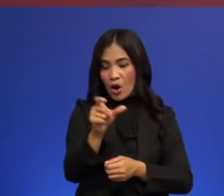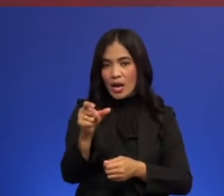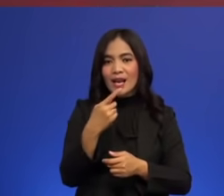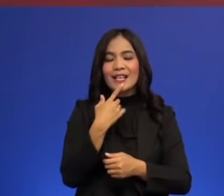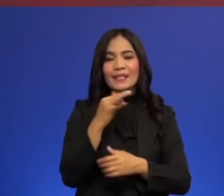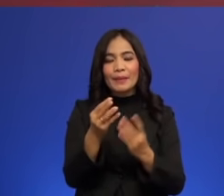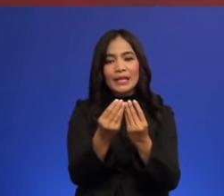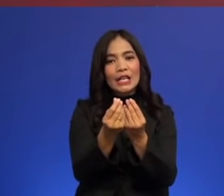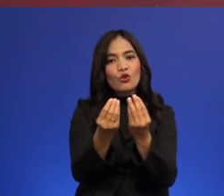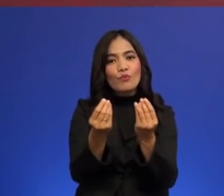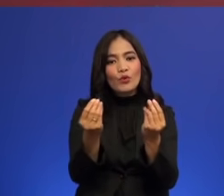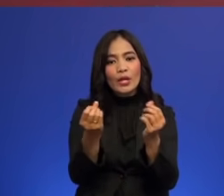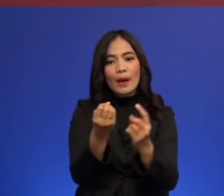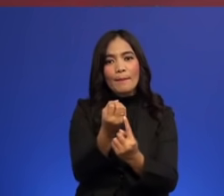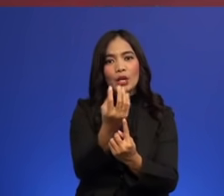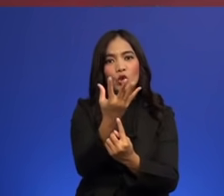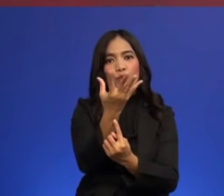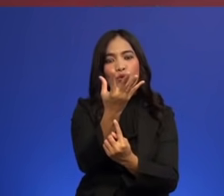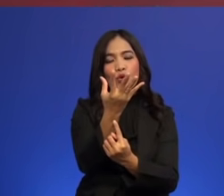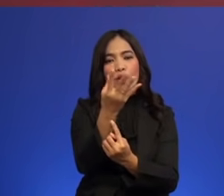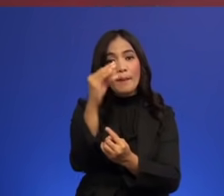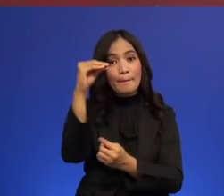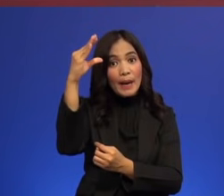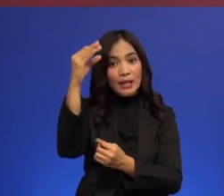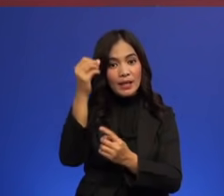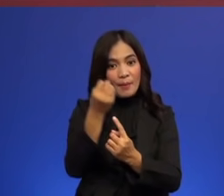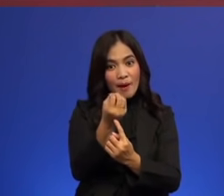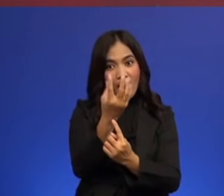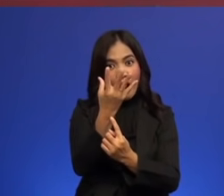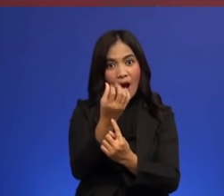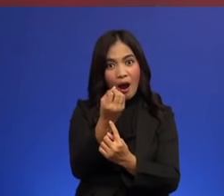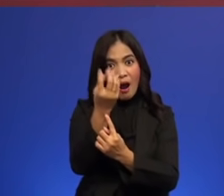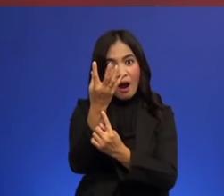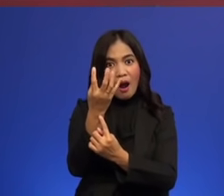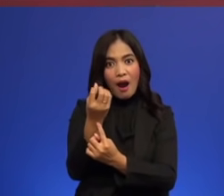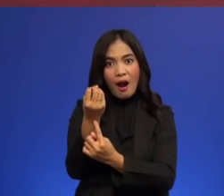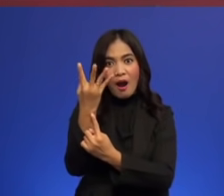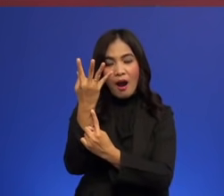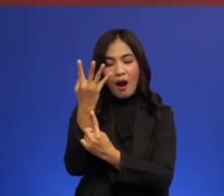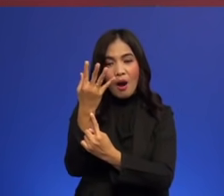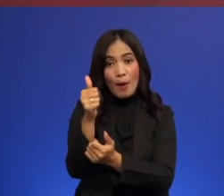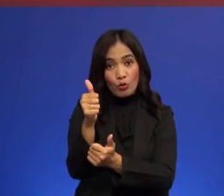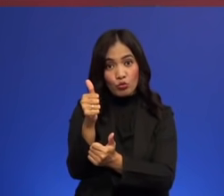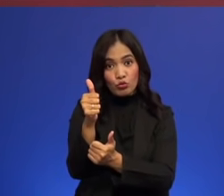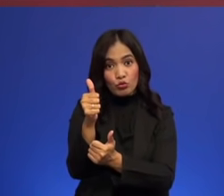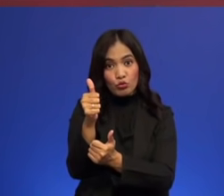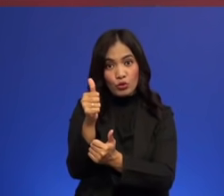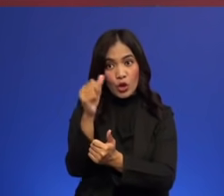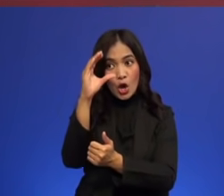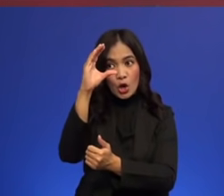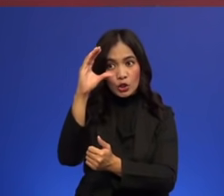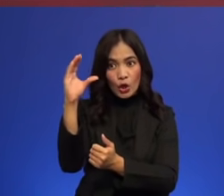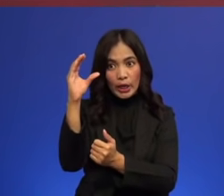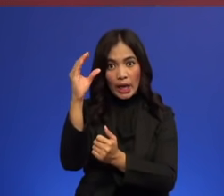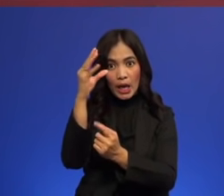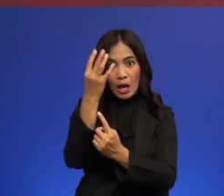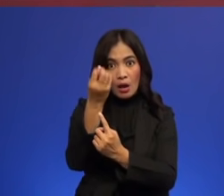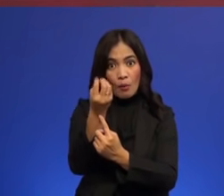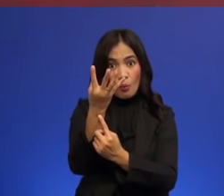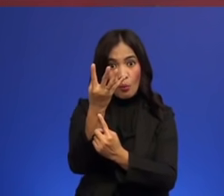seperti rumput yang bertumbuh di waktu pagi berkembang dan bertumbuh di waktu petang lisut dan